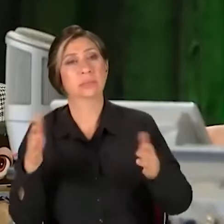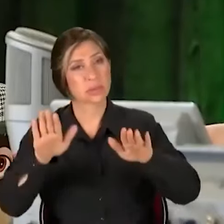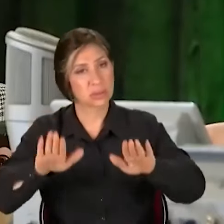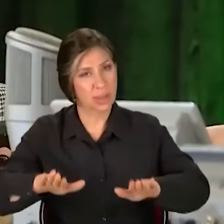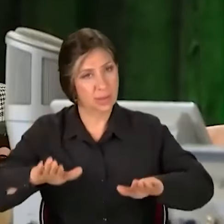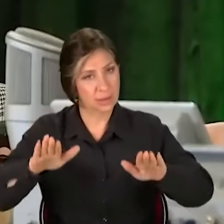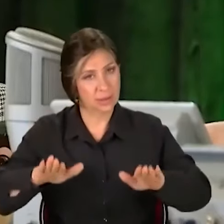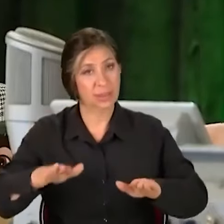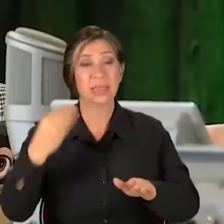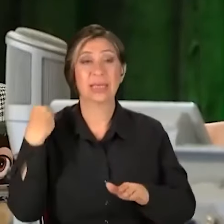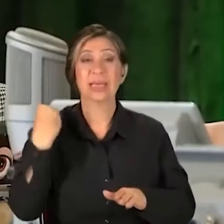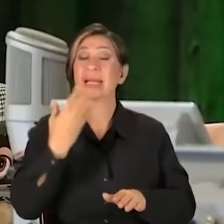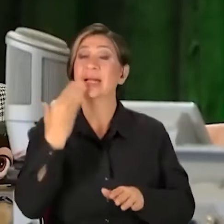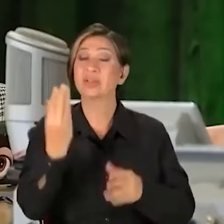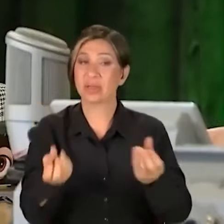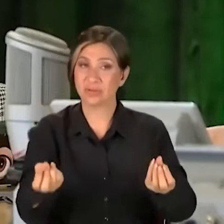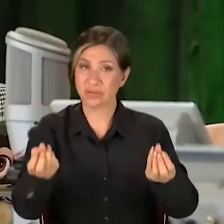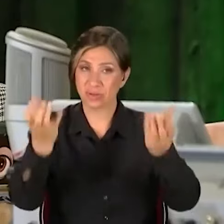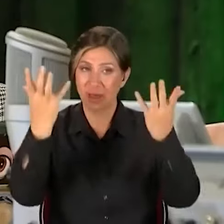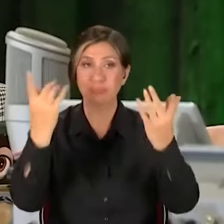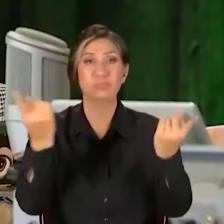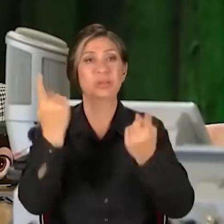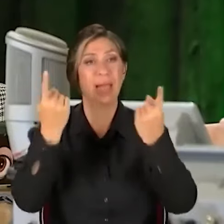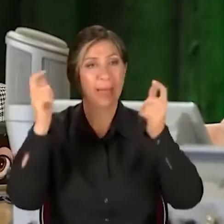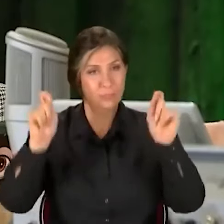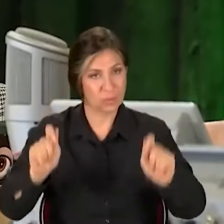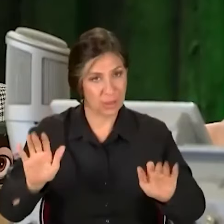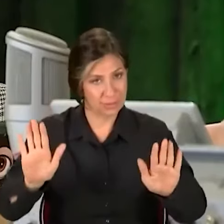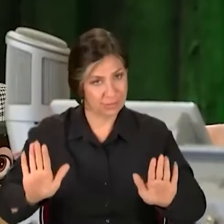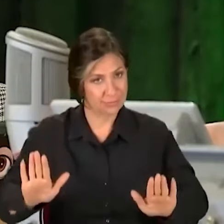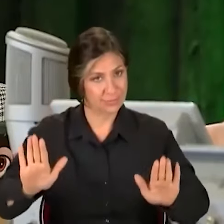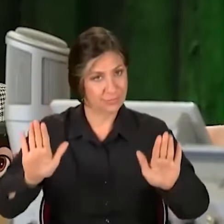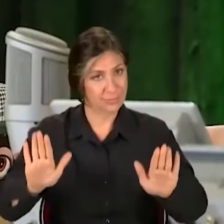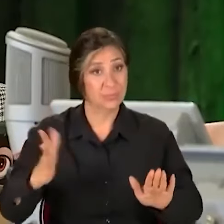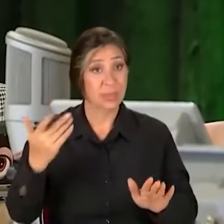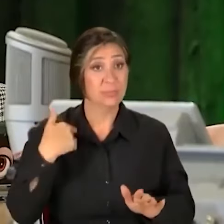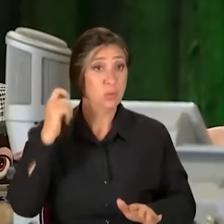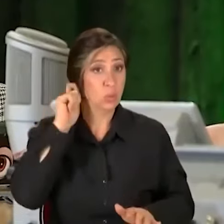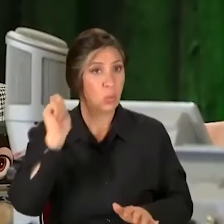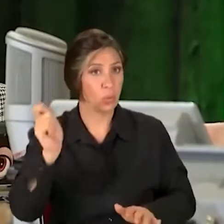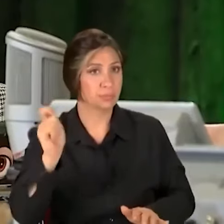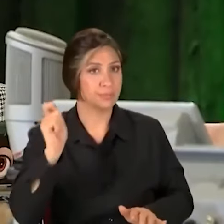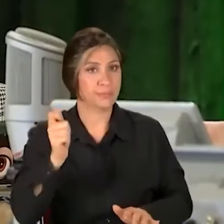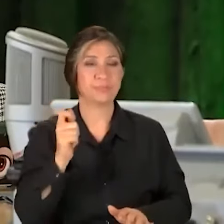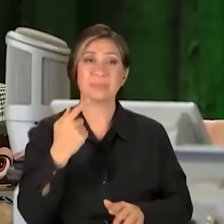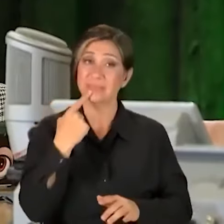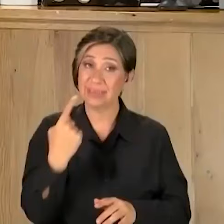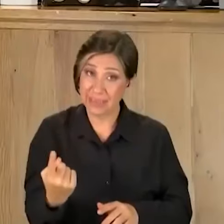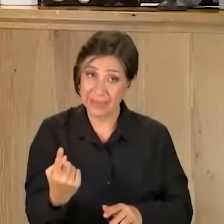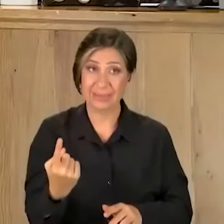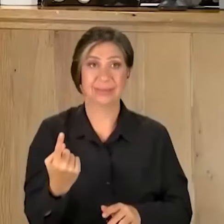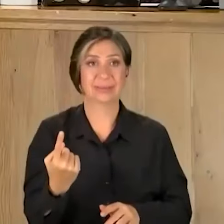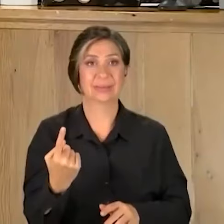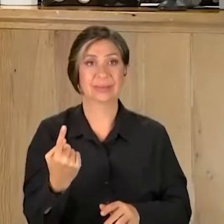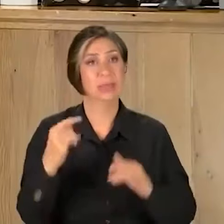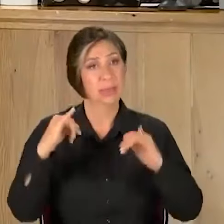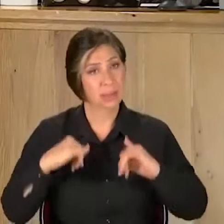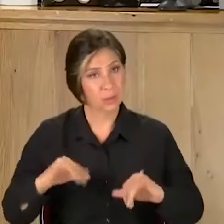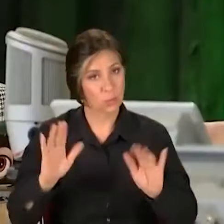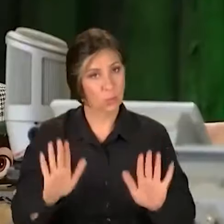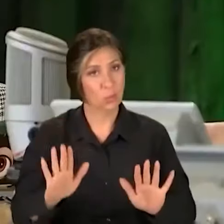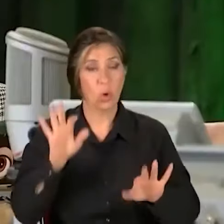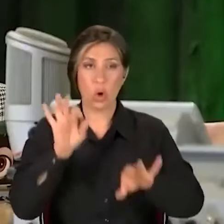sakin olun. Yeni gençler çıkacak. Bir şeyler yapacak. Ama biz kulaklarını çekeriz onların, yola getiririz. Rahat